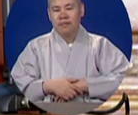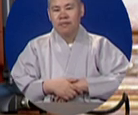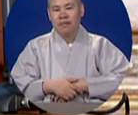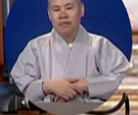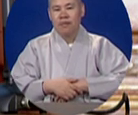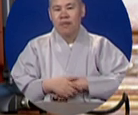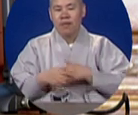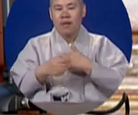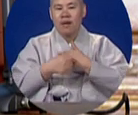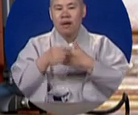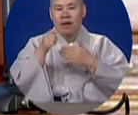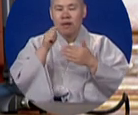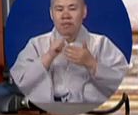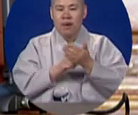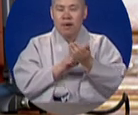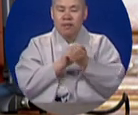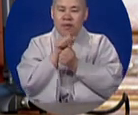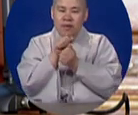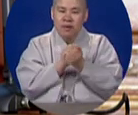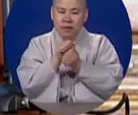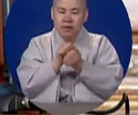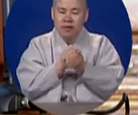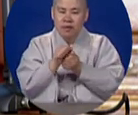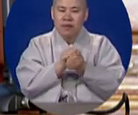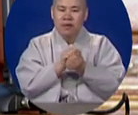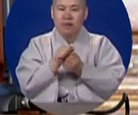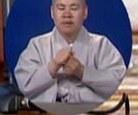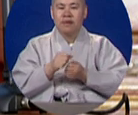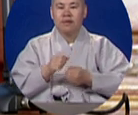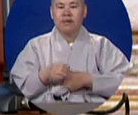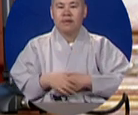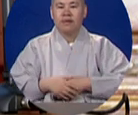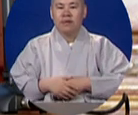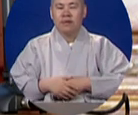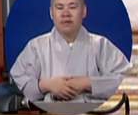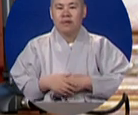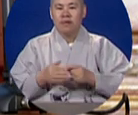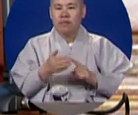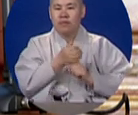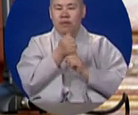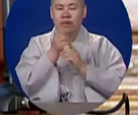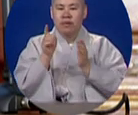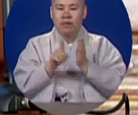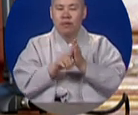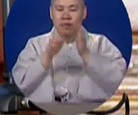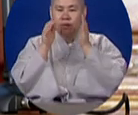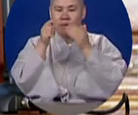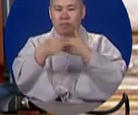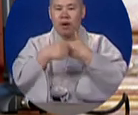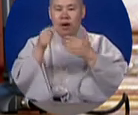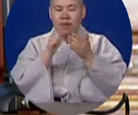마음을 닦는다 그럽니다 그래서 불교의 마음공부는